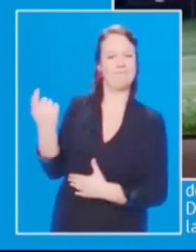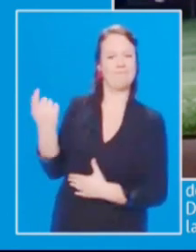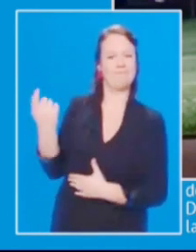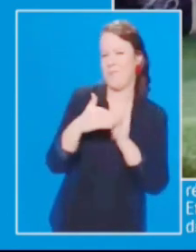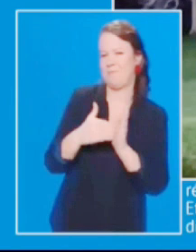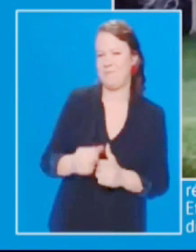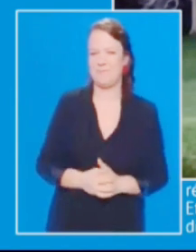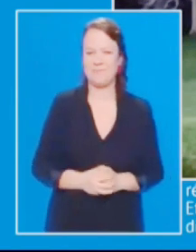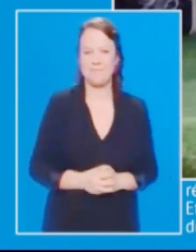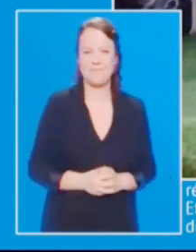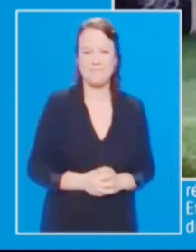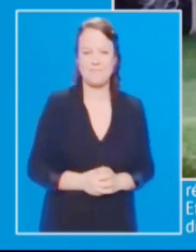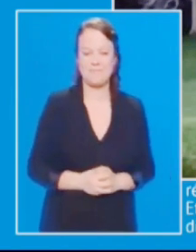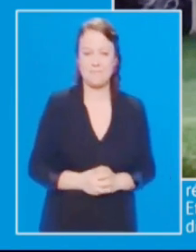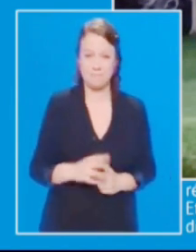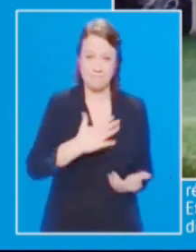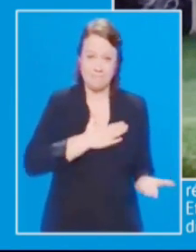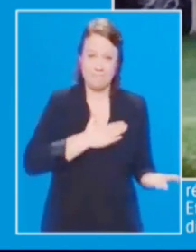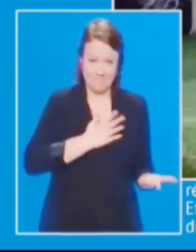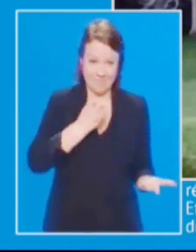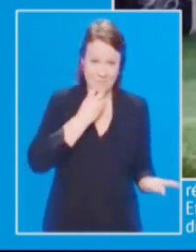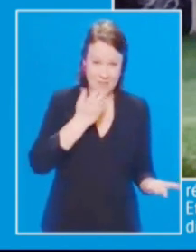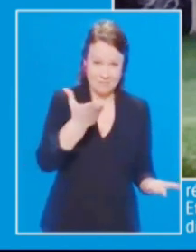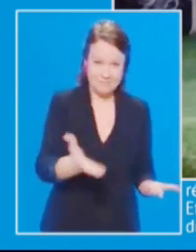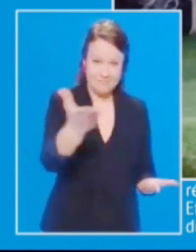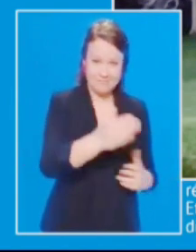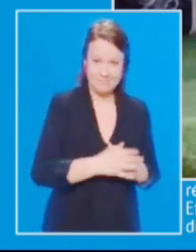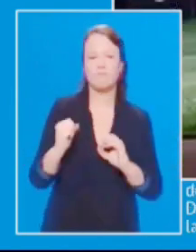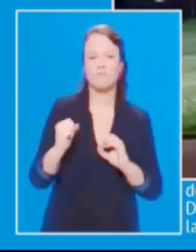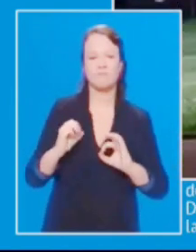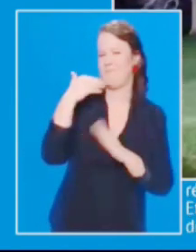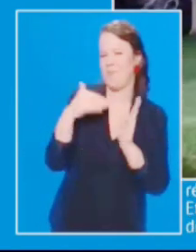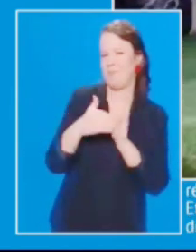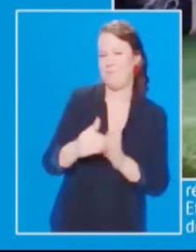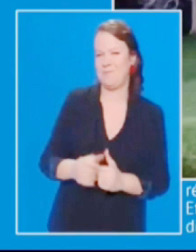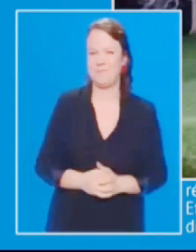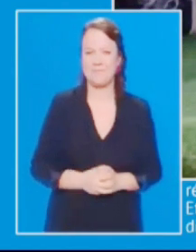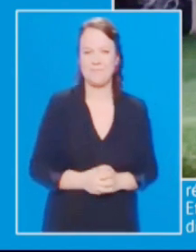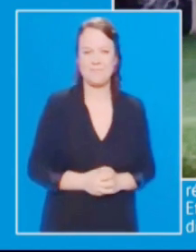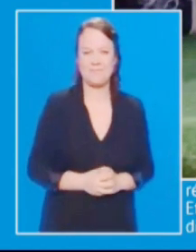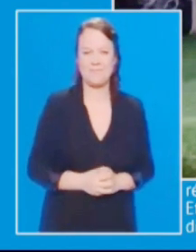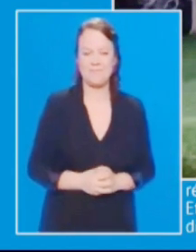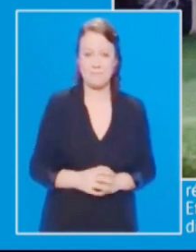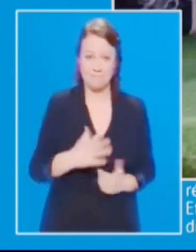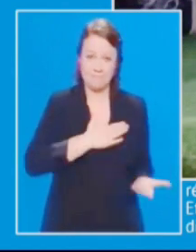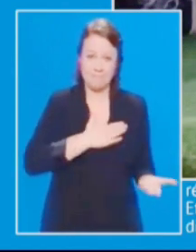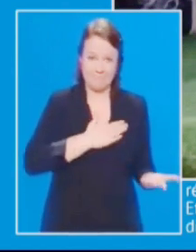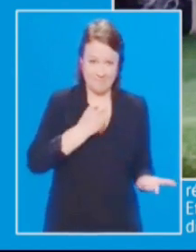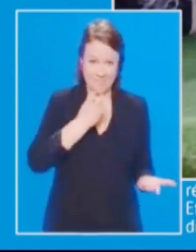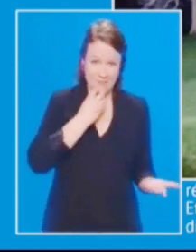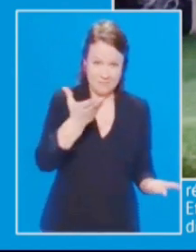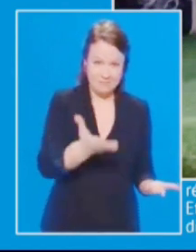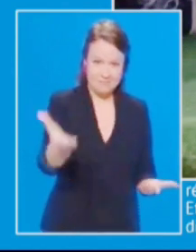unir mes chers compatriotes l'action n'est pas une option mes chers compatriotes